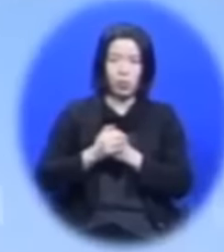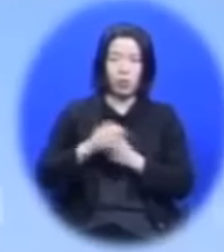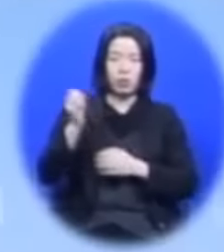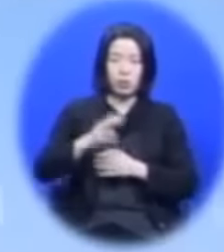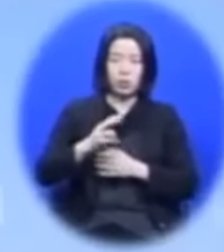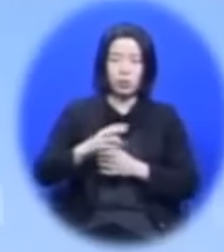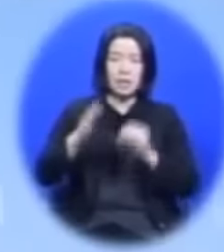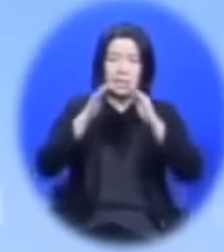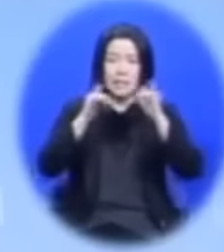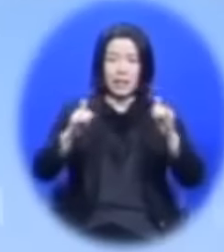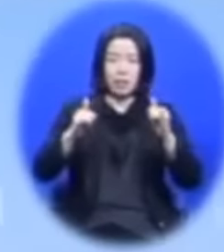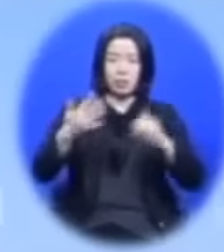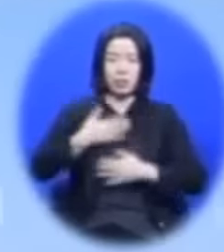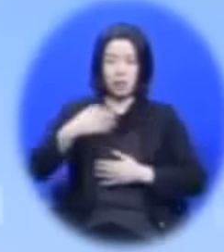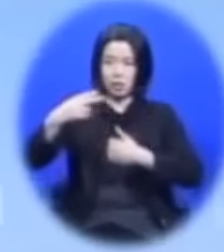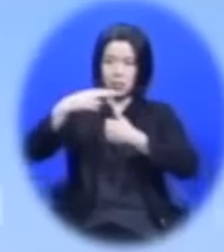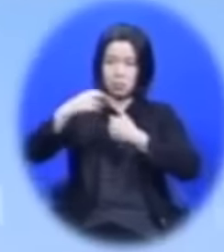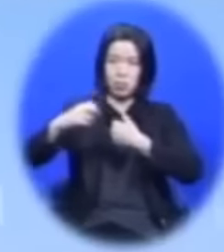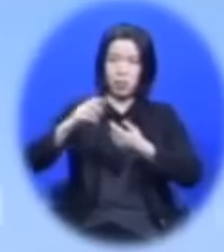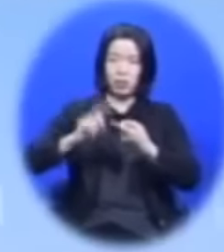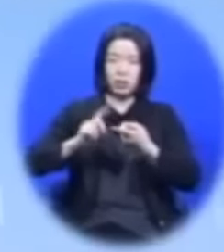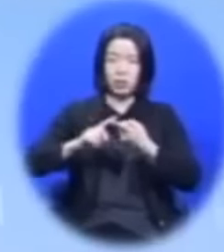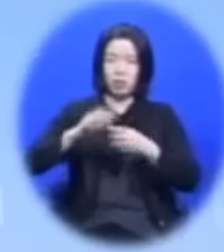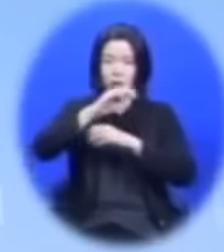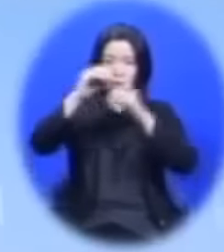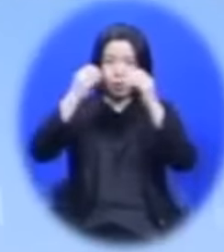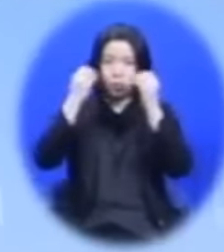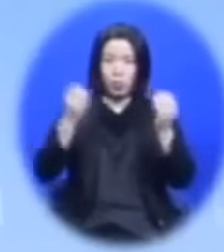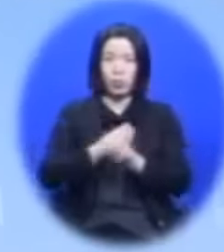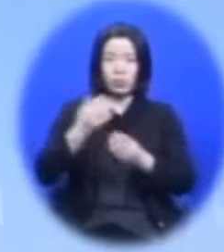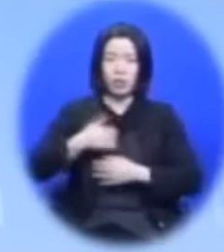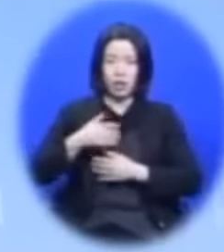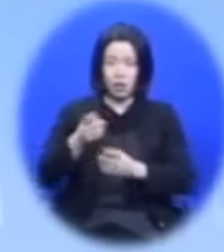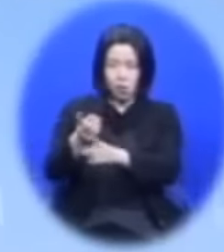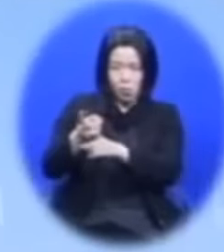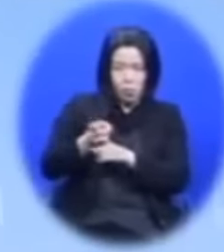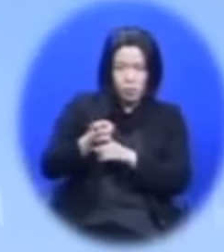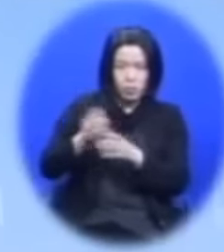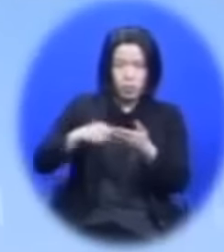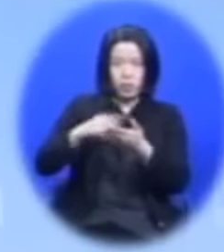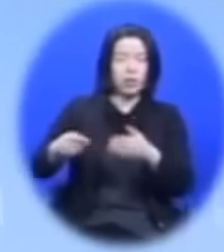그리고 사람들이 나를 미워하는 것을 오히려 내가 원수처럼 갖게 되는 거죠.